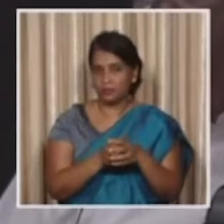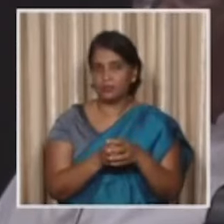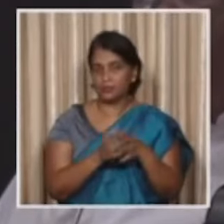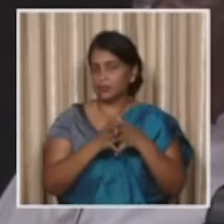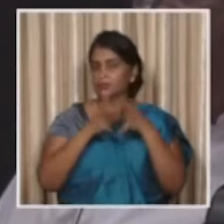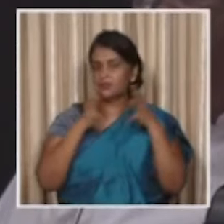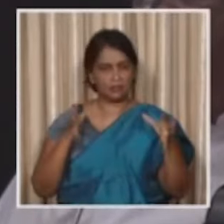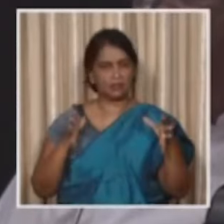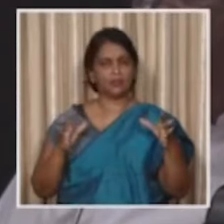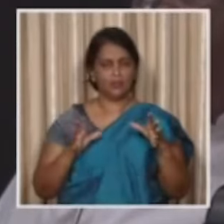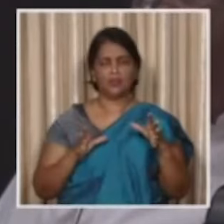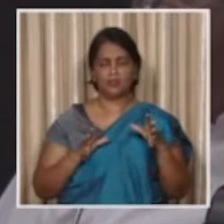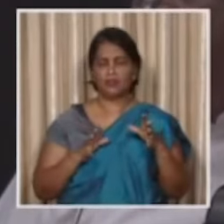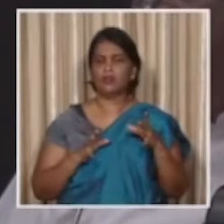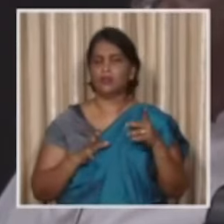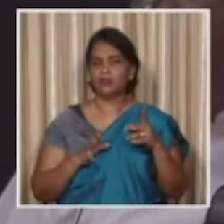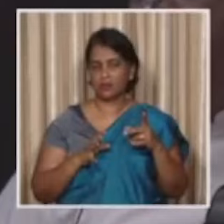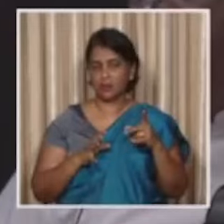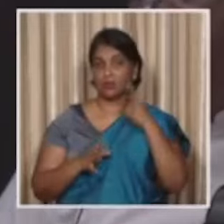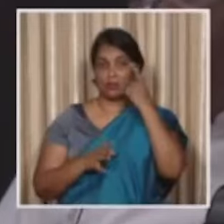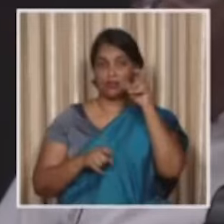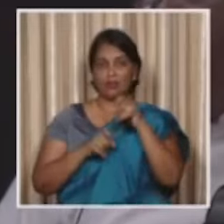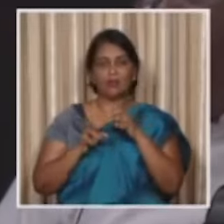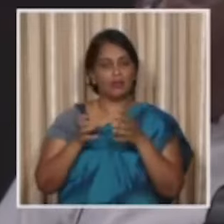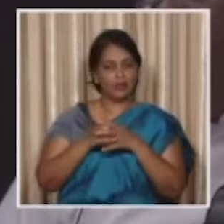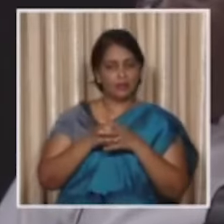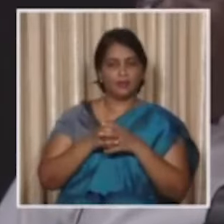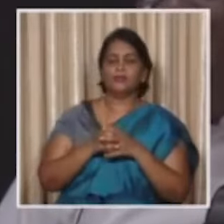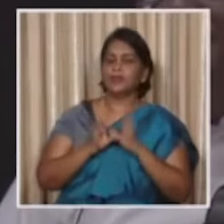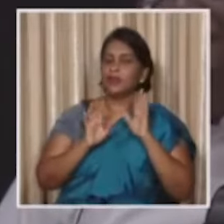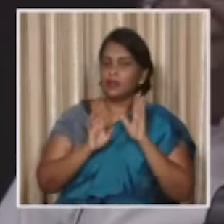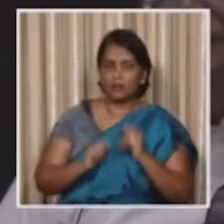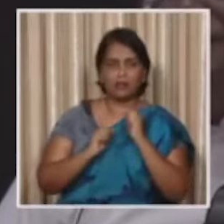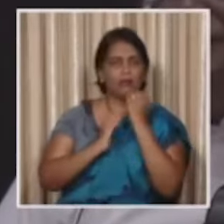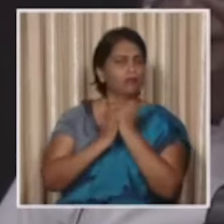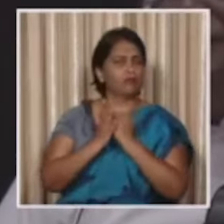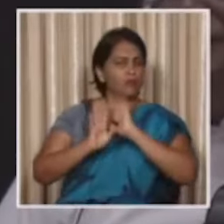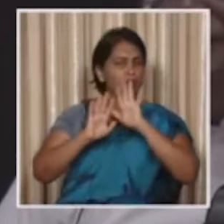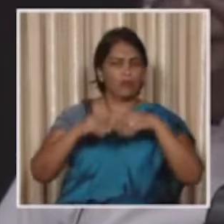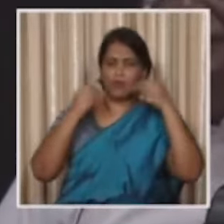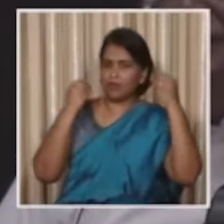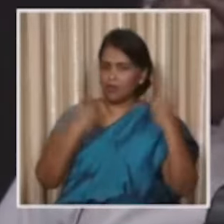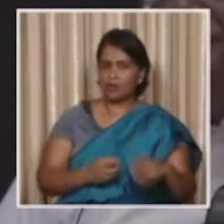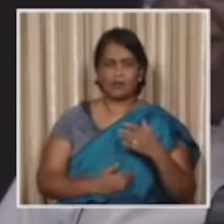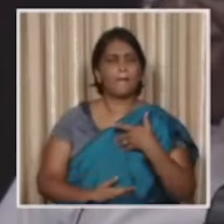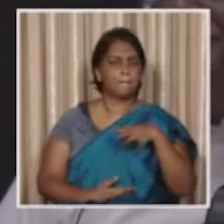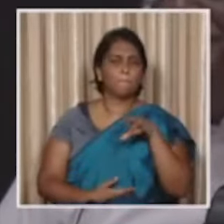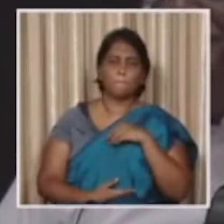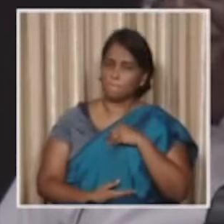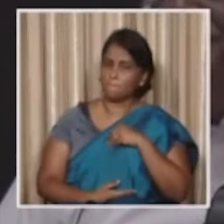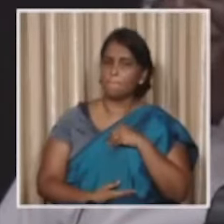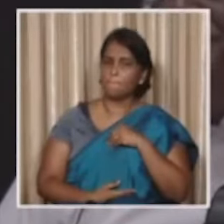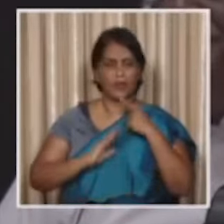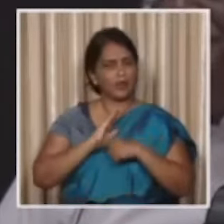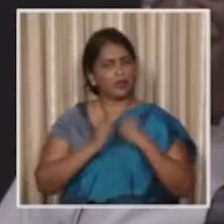හුඟක් පත් කරේ මේ වියත්මගේ කණ්ඩායම. නමුත් මේ වැඩසටහන අසාර්ථක වුණා. අපිට පිළිගන්න වෙනවා. මේ